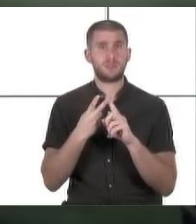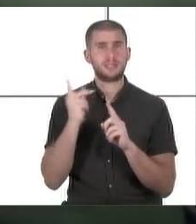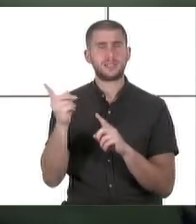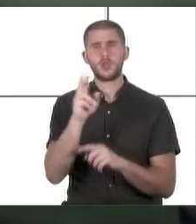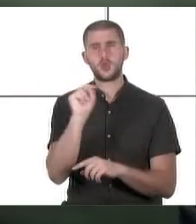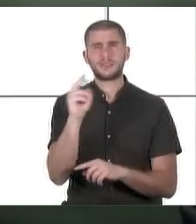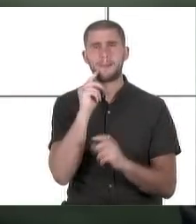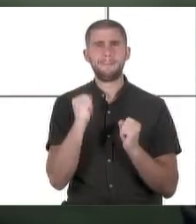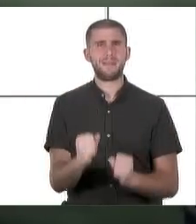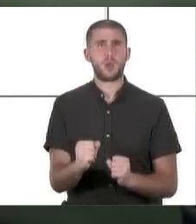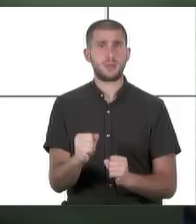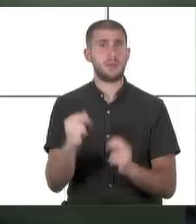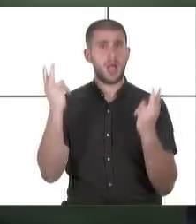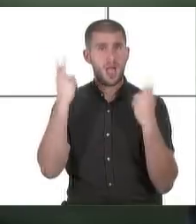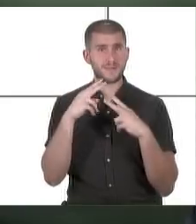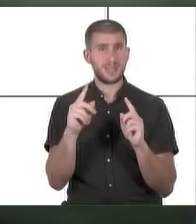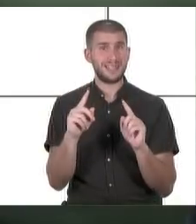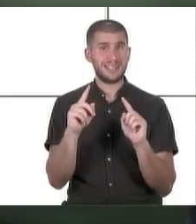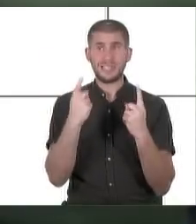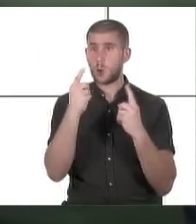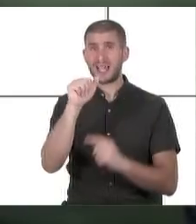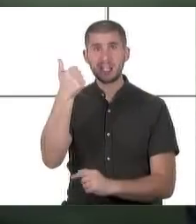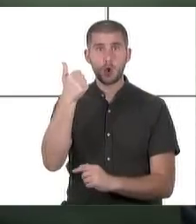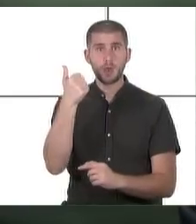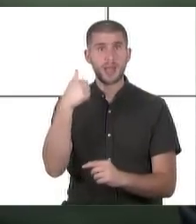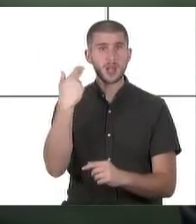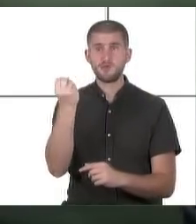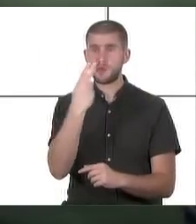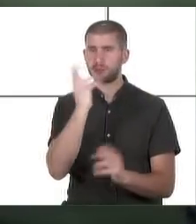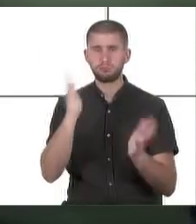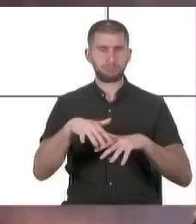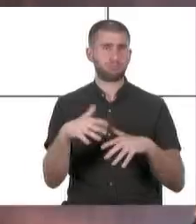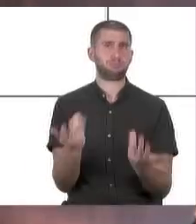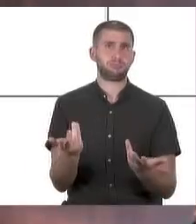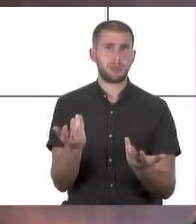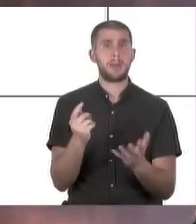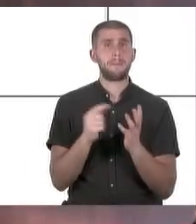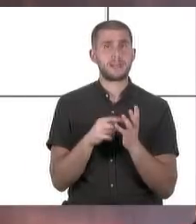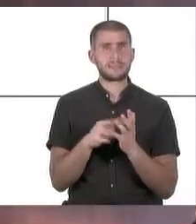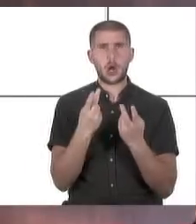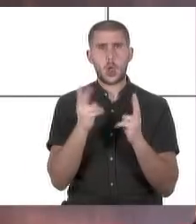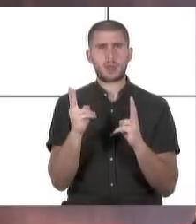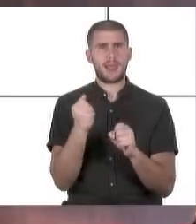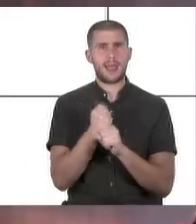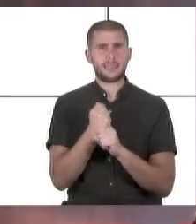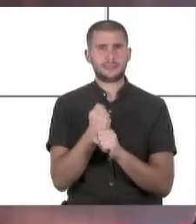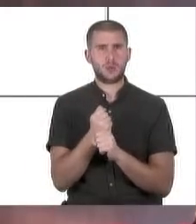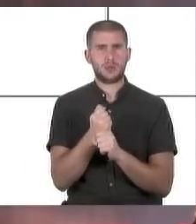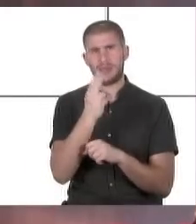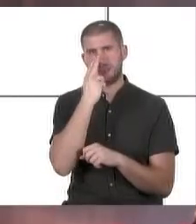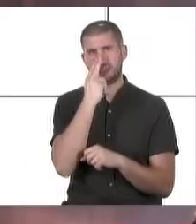הסוגיה הביטחונית, ההבנה שלי שבאירוע ראשון אחרי שבועיים הכל מתפרק, לכן לא כדאי לעשות את